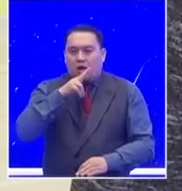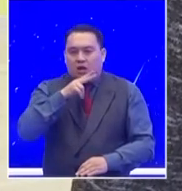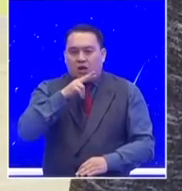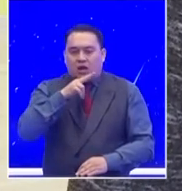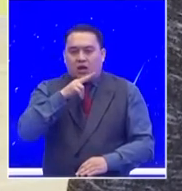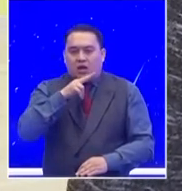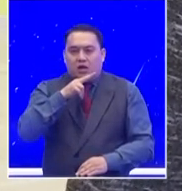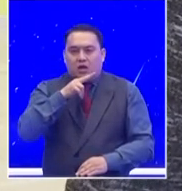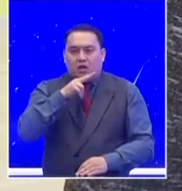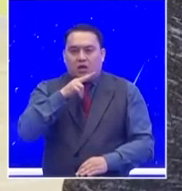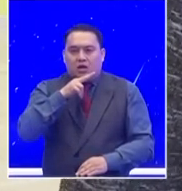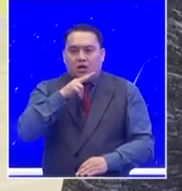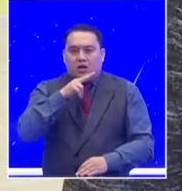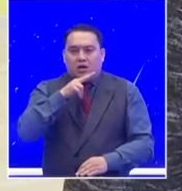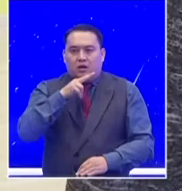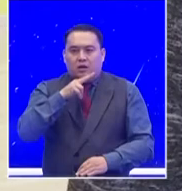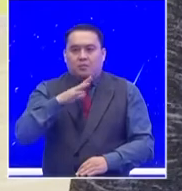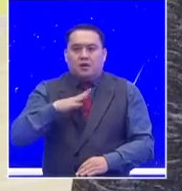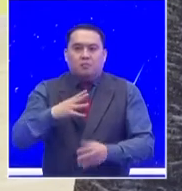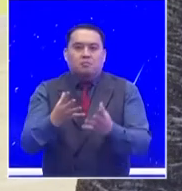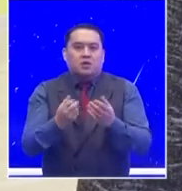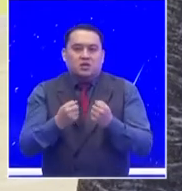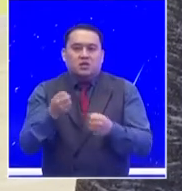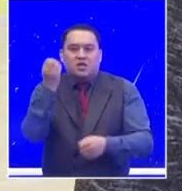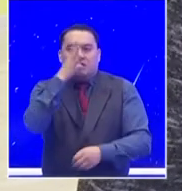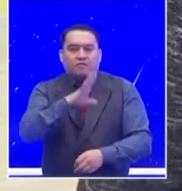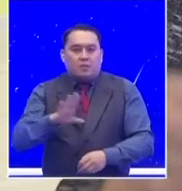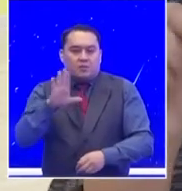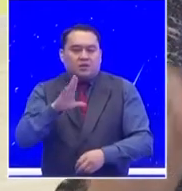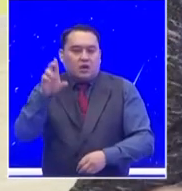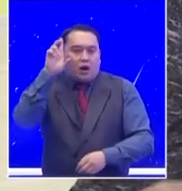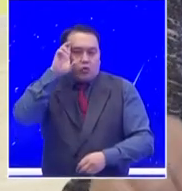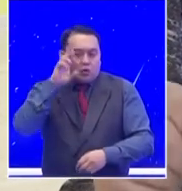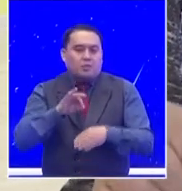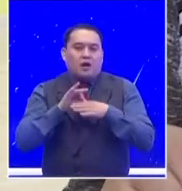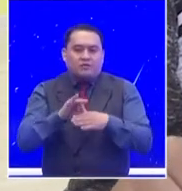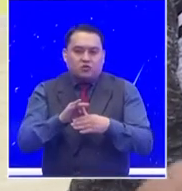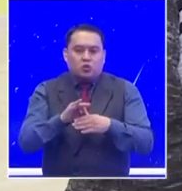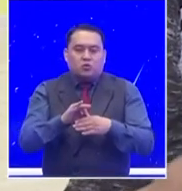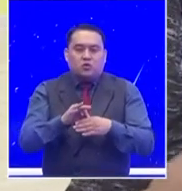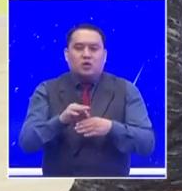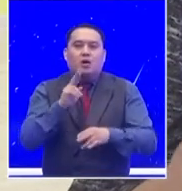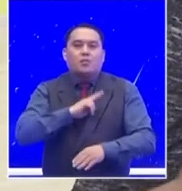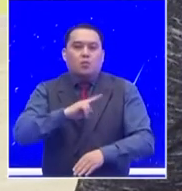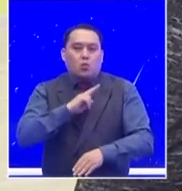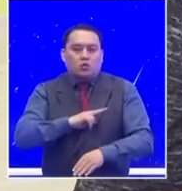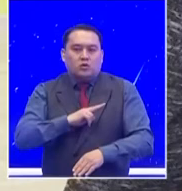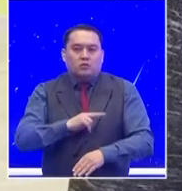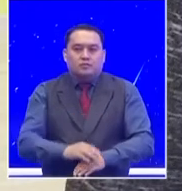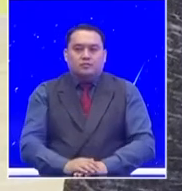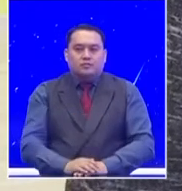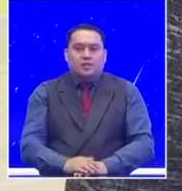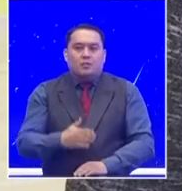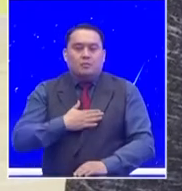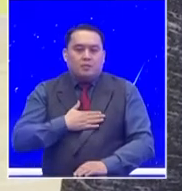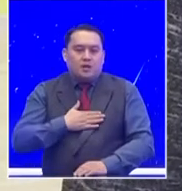Ну, Узбекистан меньше. В общем, мы брали европейские государства, где проводится антикоррупционная экспертиза уже многие годы. И мы,